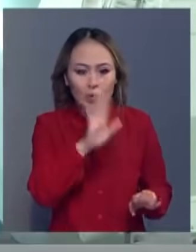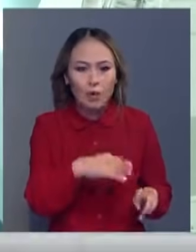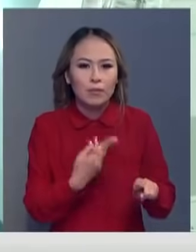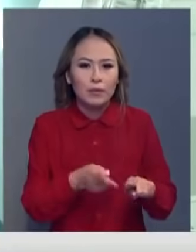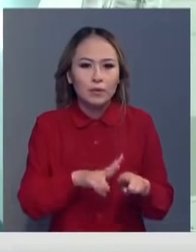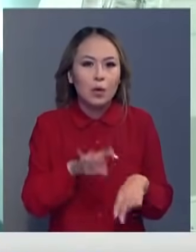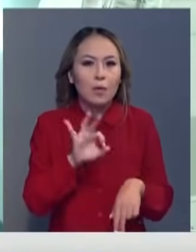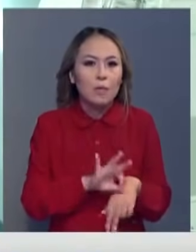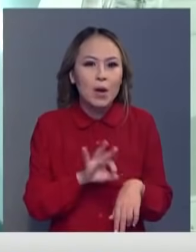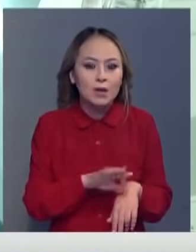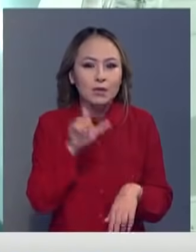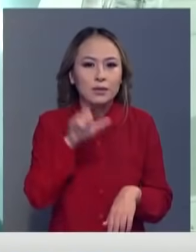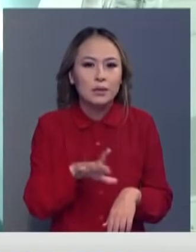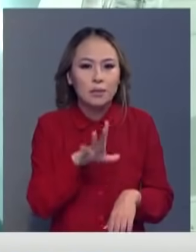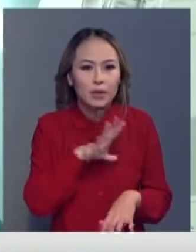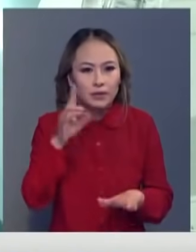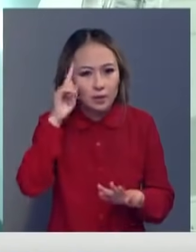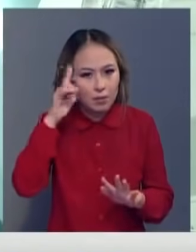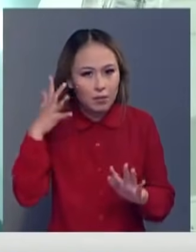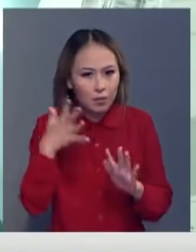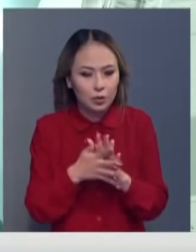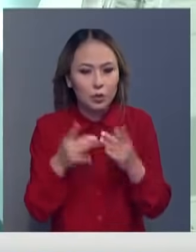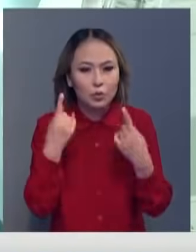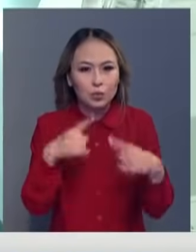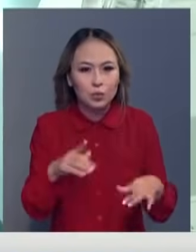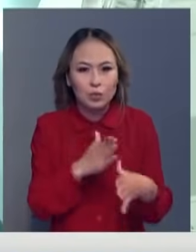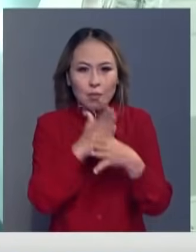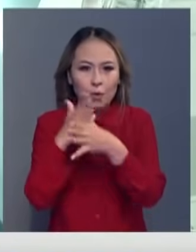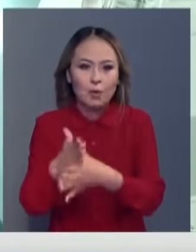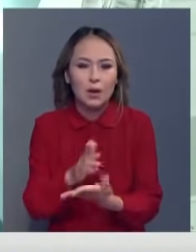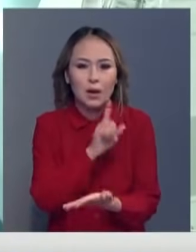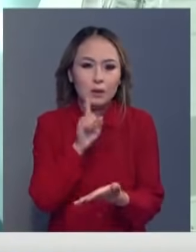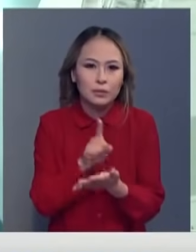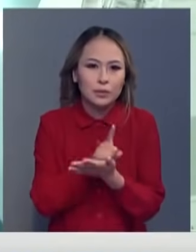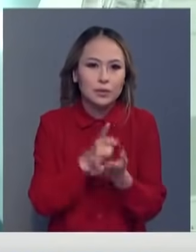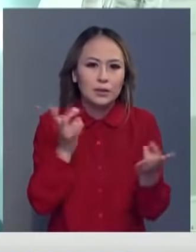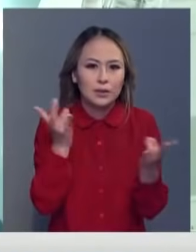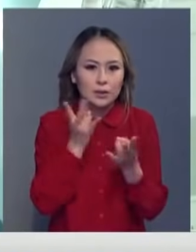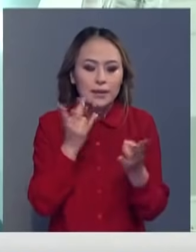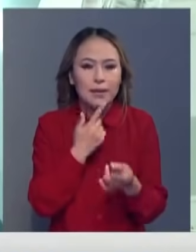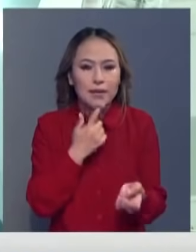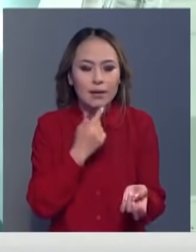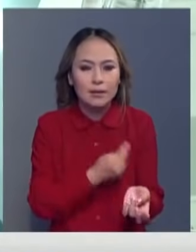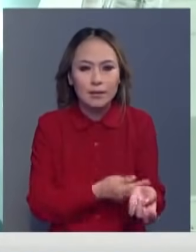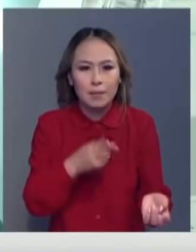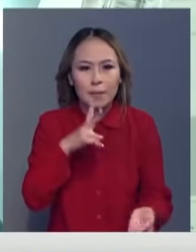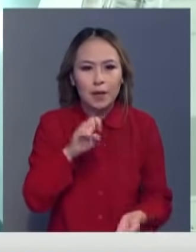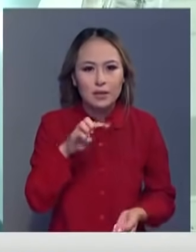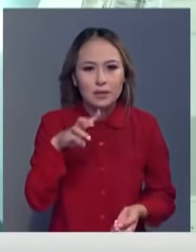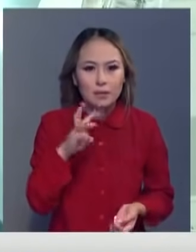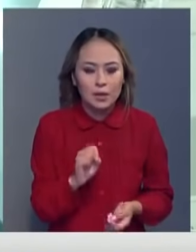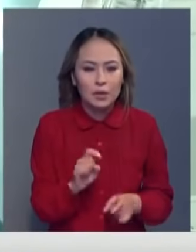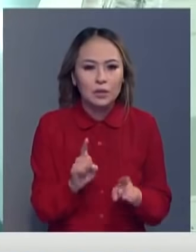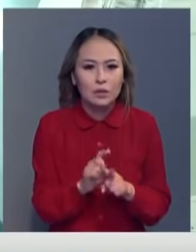індетпен ауырған азаматтарды түсіністік танытып, өзге науқастарға көмек қолын созу мақсатында қан плазмасын тапсыруға шақырамын. Әр донор